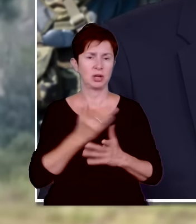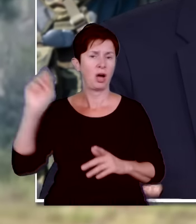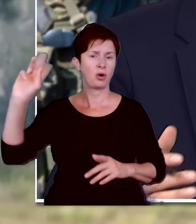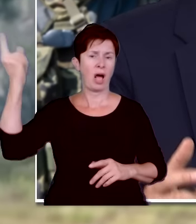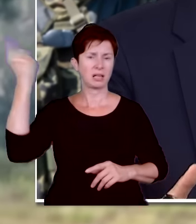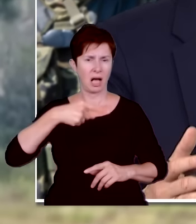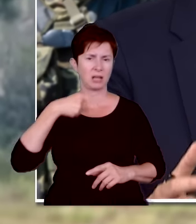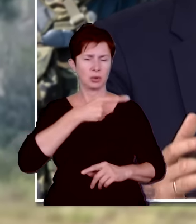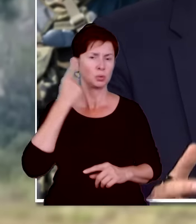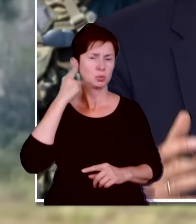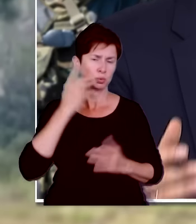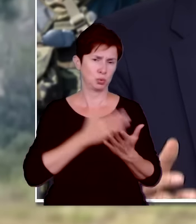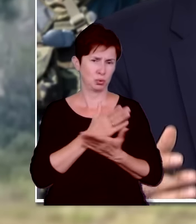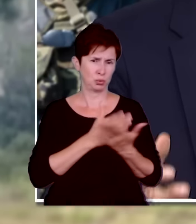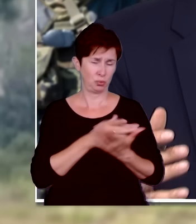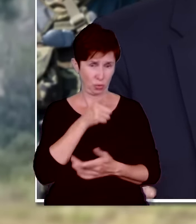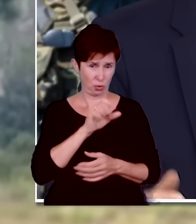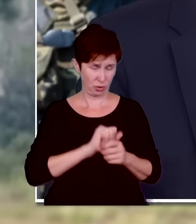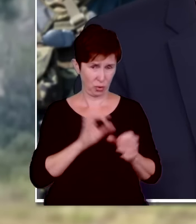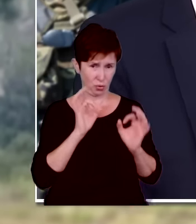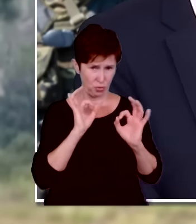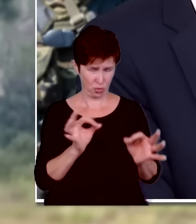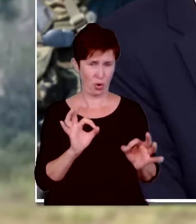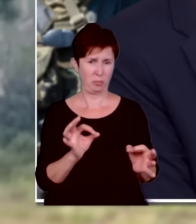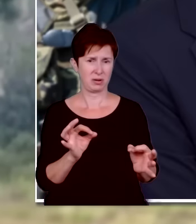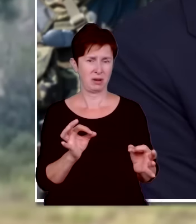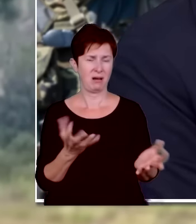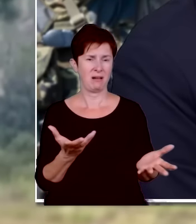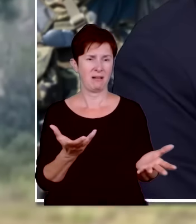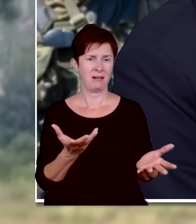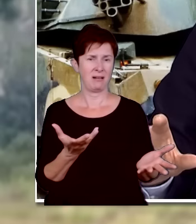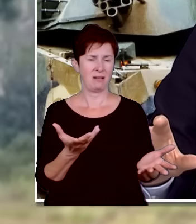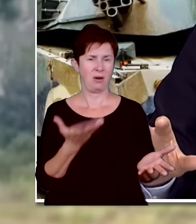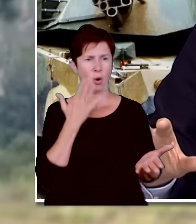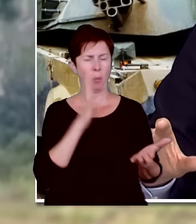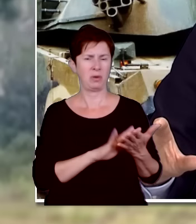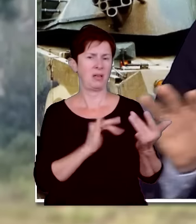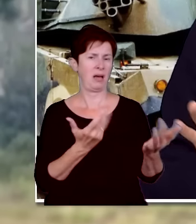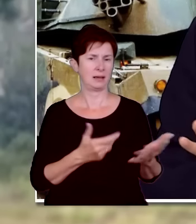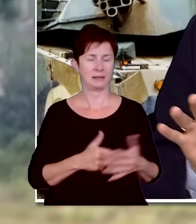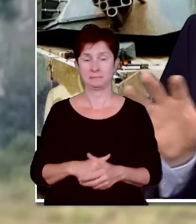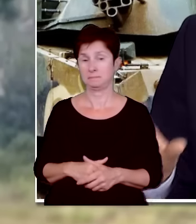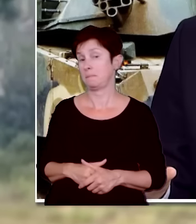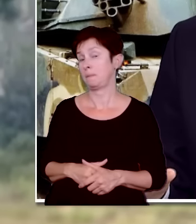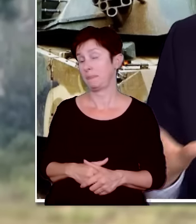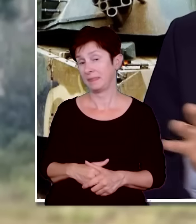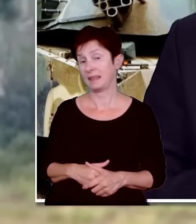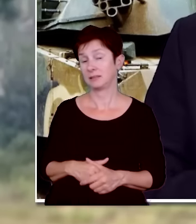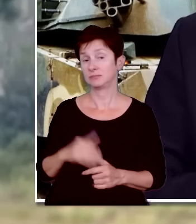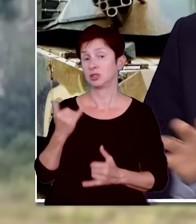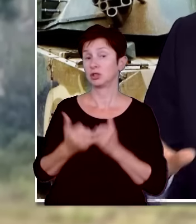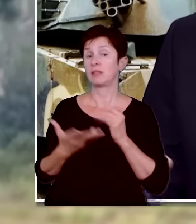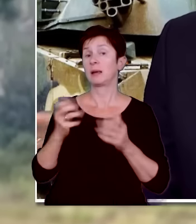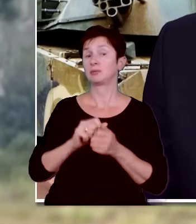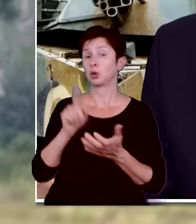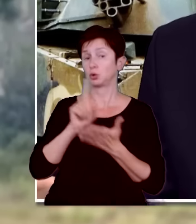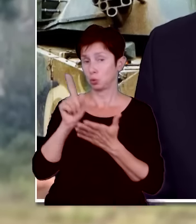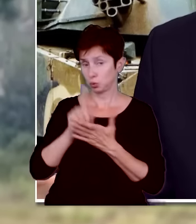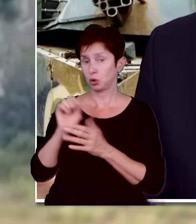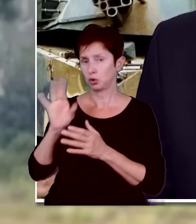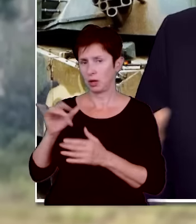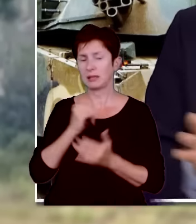najlepsza najlepsza rekomendacja dla polityka skoro daje sobą krę ja staram się być bardzo precyzyjny tam gdzie są sukcesy tam są sukcesy tam gdzie są